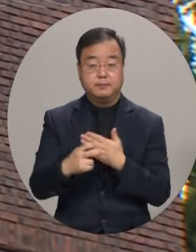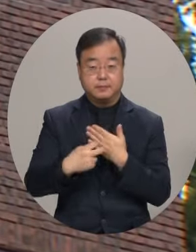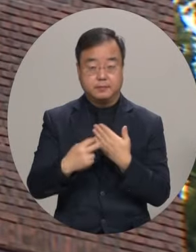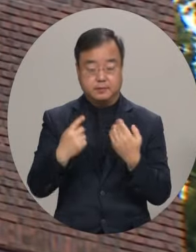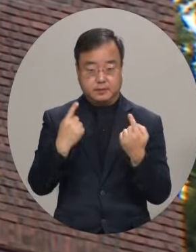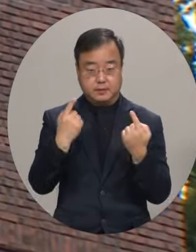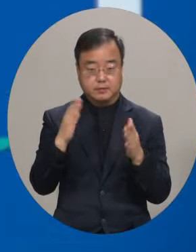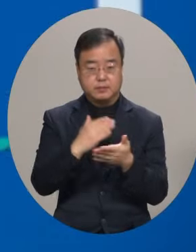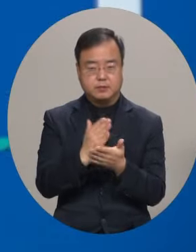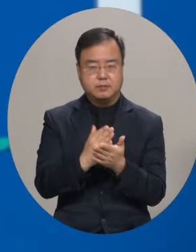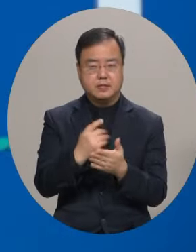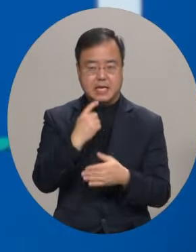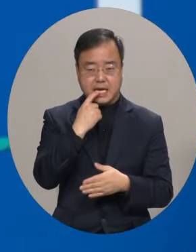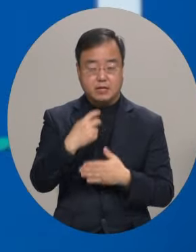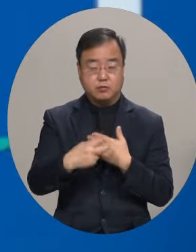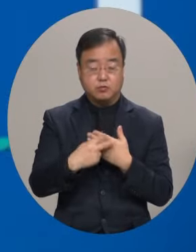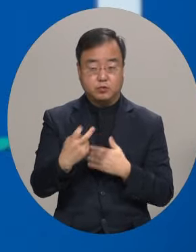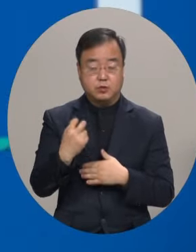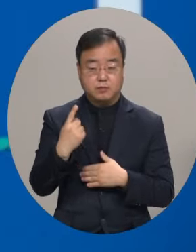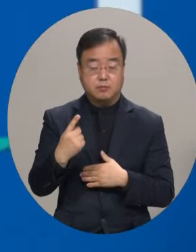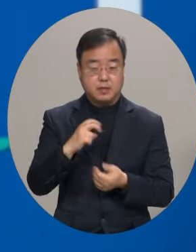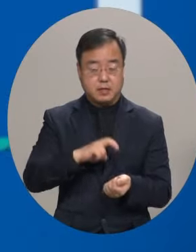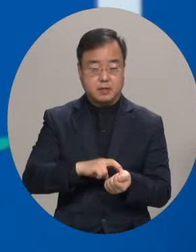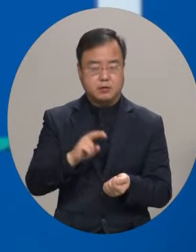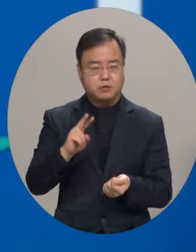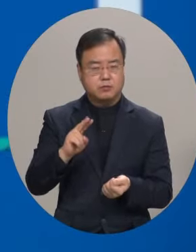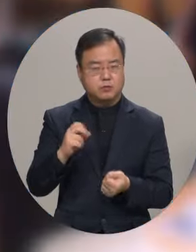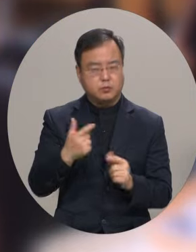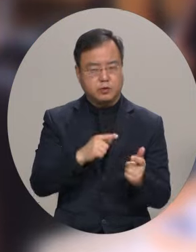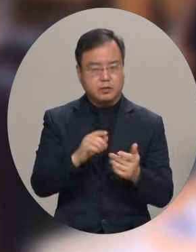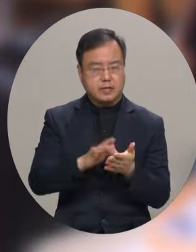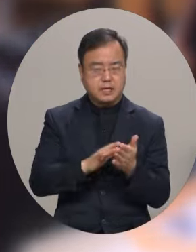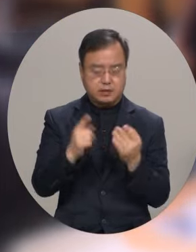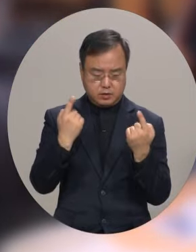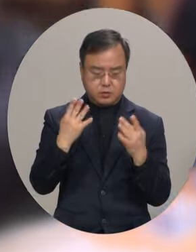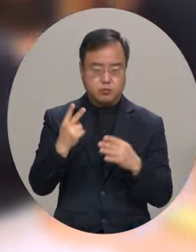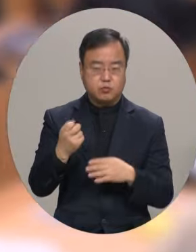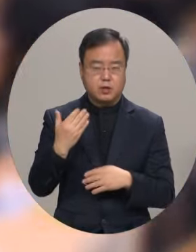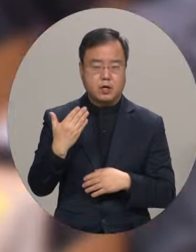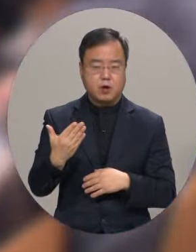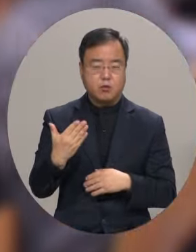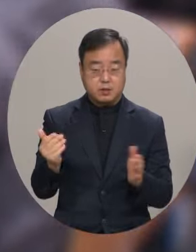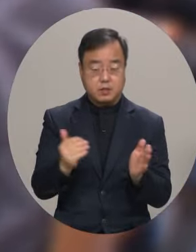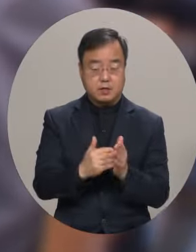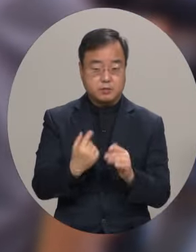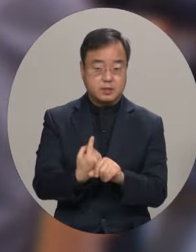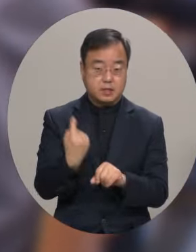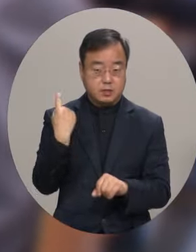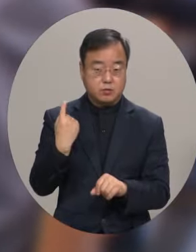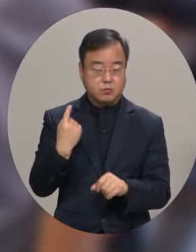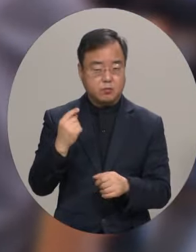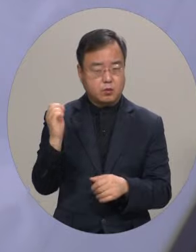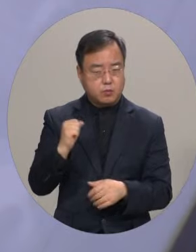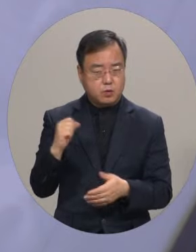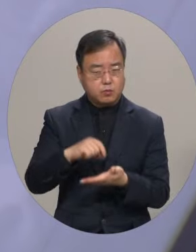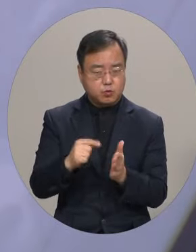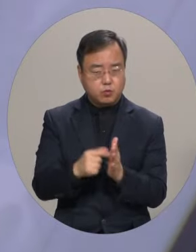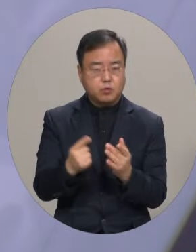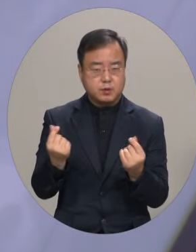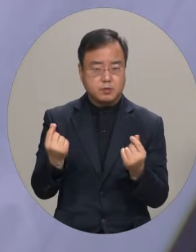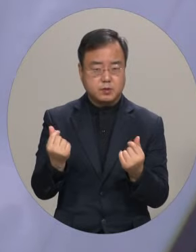인어는 치대 21명 한의대 여덟명 수의대 여섯명 약대 29명으로 지난해와 비슷한 수준으로 나타났습니다 EBS